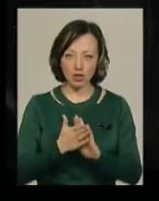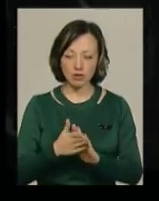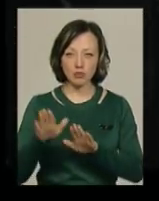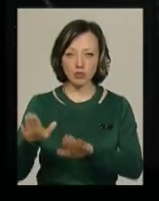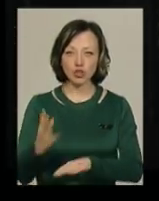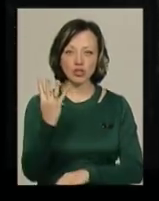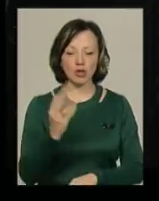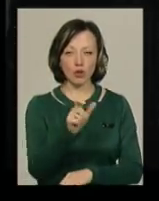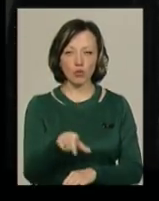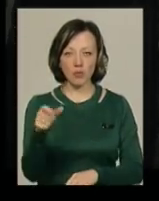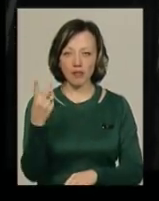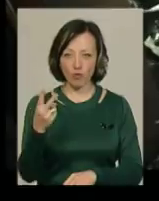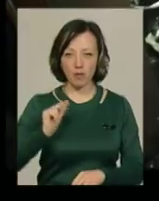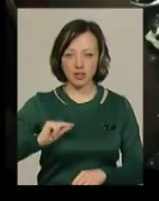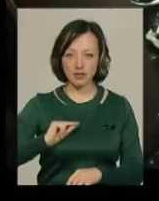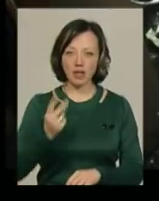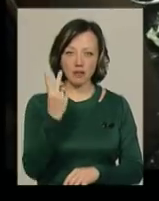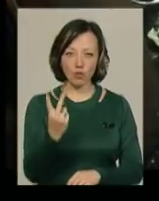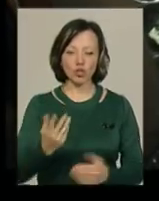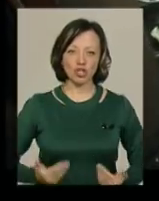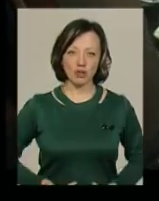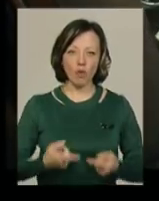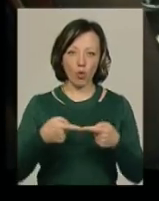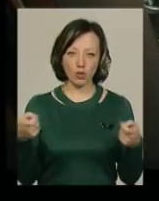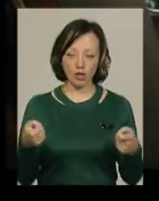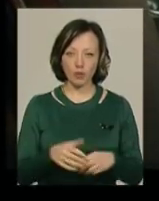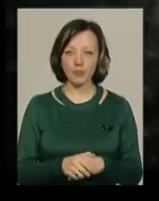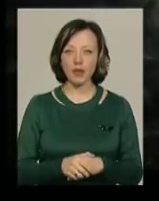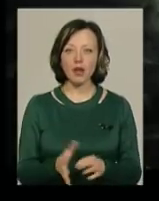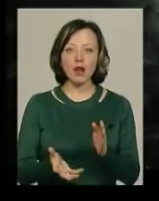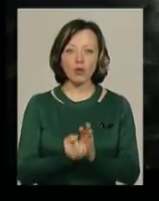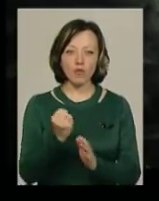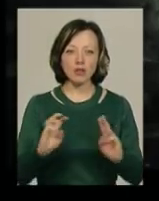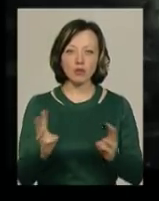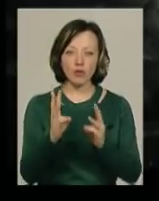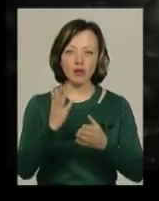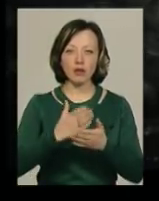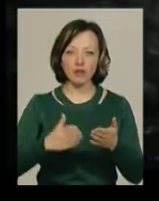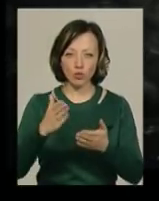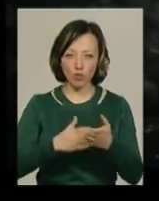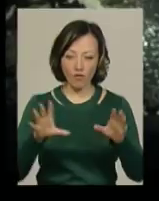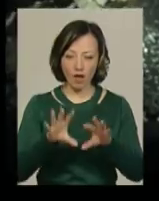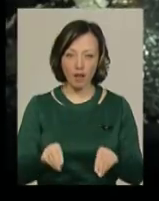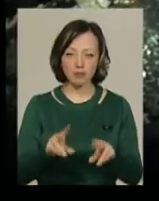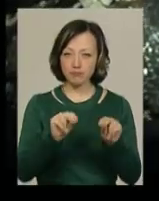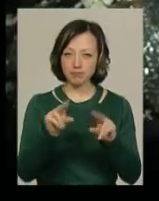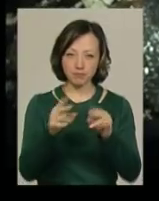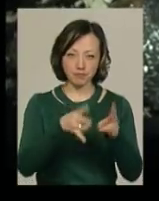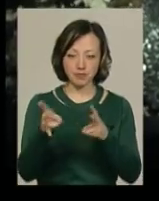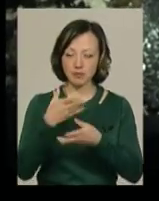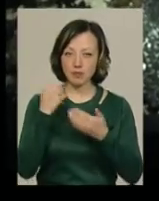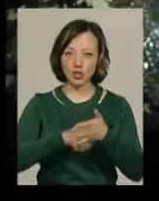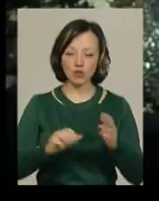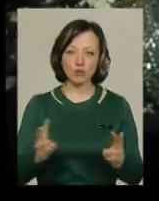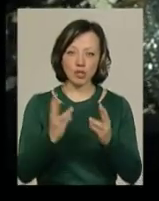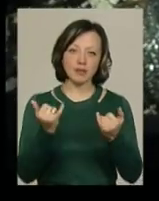перебувало четверо людей – двоє працівників та двоє жильців готелю. Рятувальники загоряння ліквідували, обійшлося без потерпілих, причини